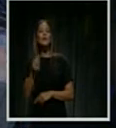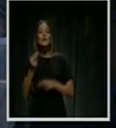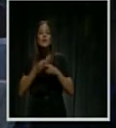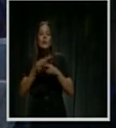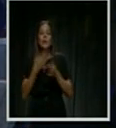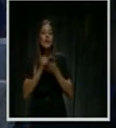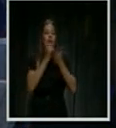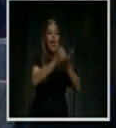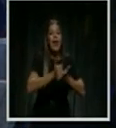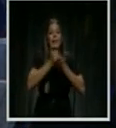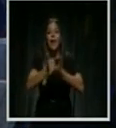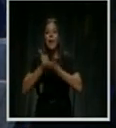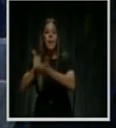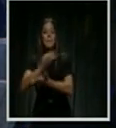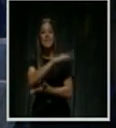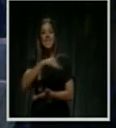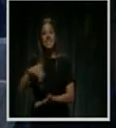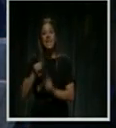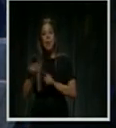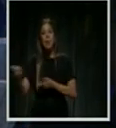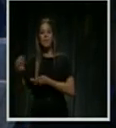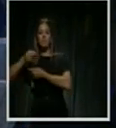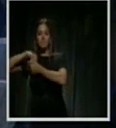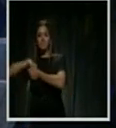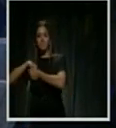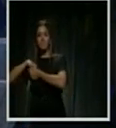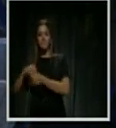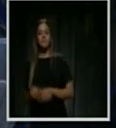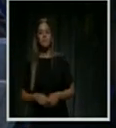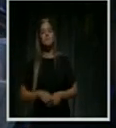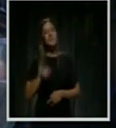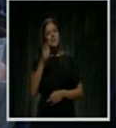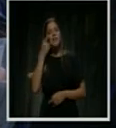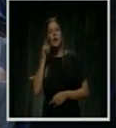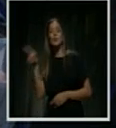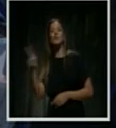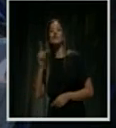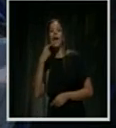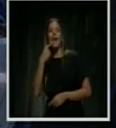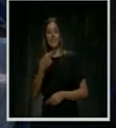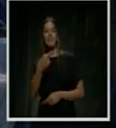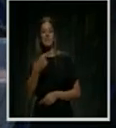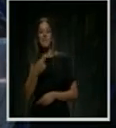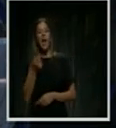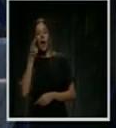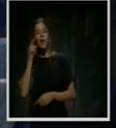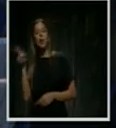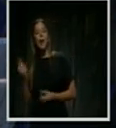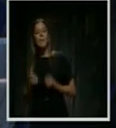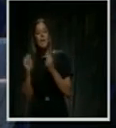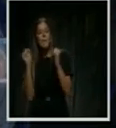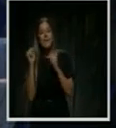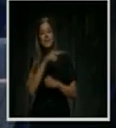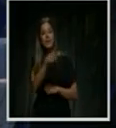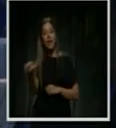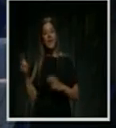u ma' l-eżis tiegħek. Mhu jibqa' jitkellem għalih. U issa ħad isimgħuh, ħajbeżza, ħajattakka u